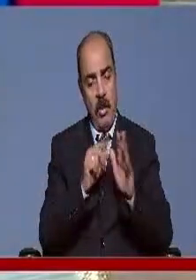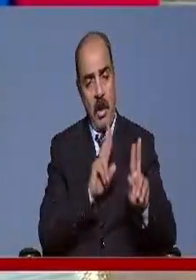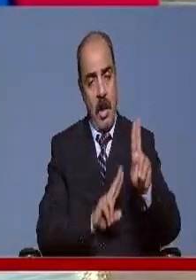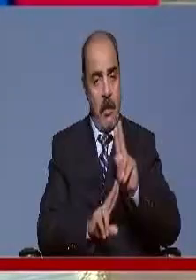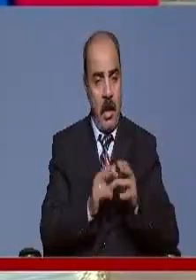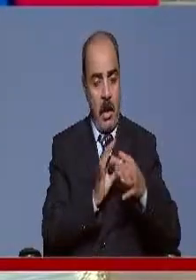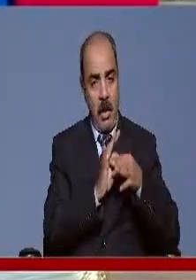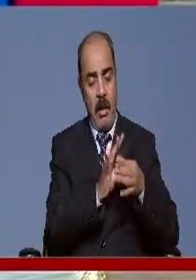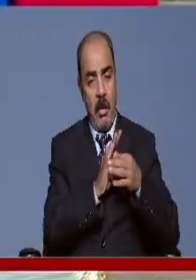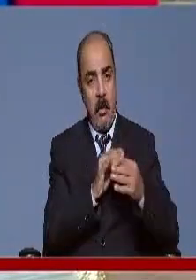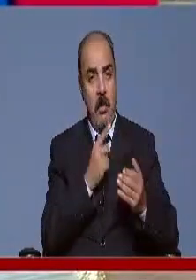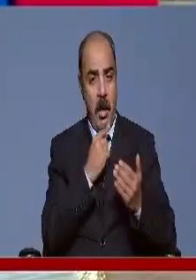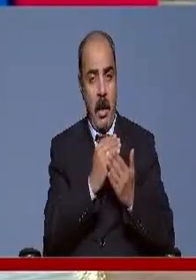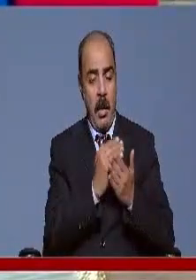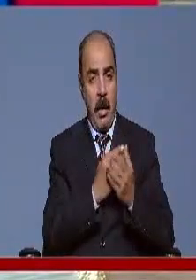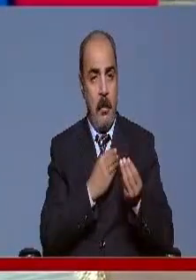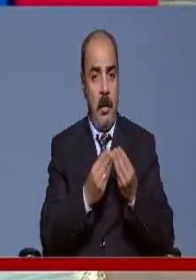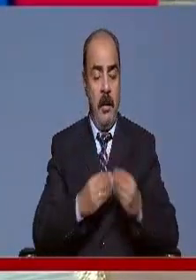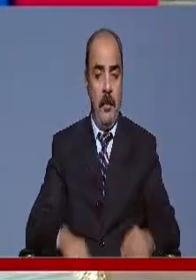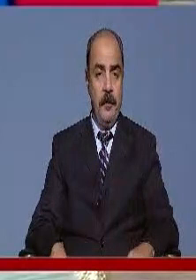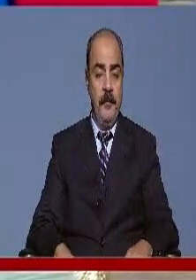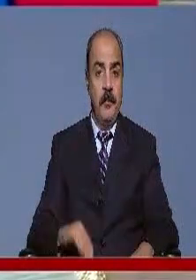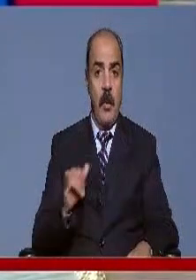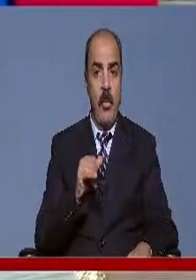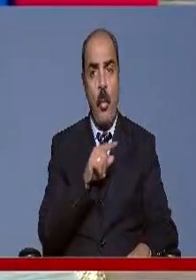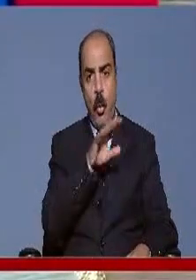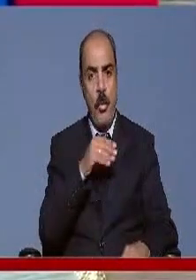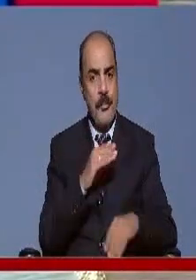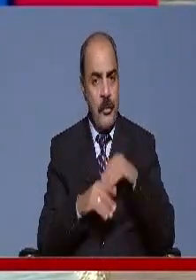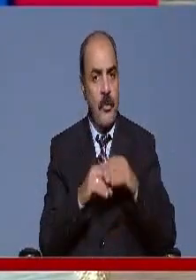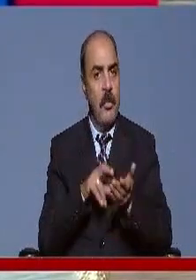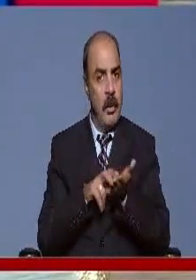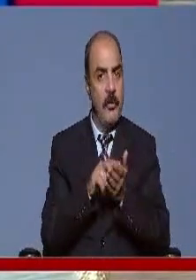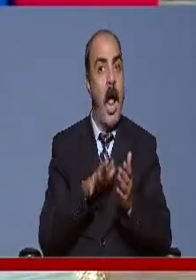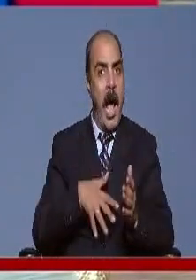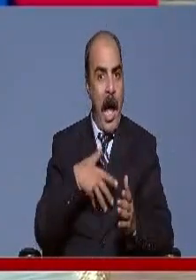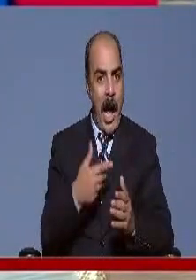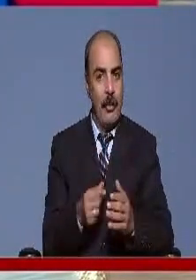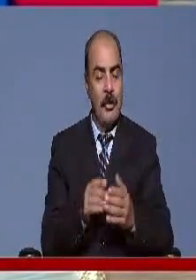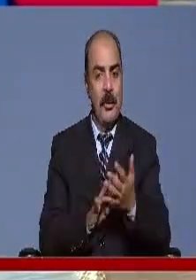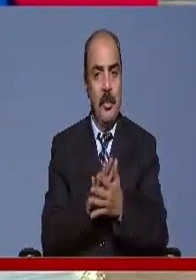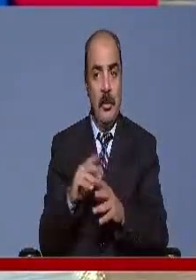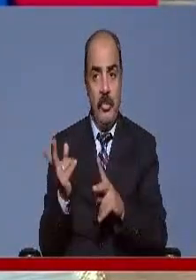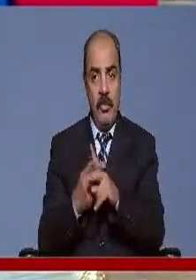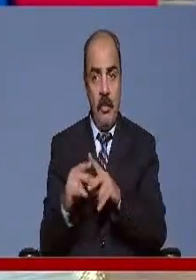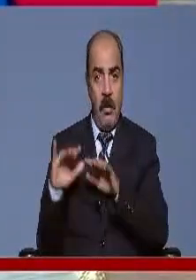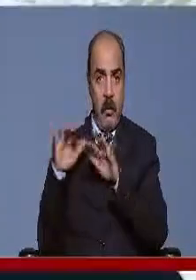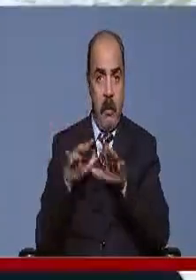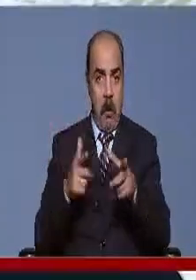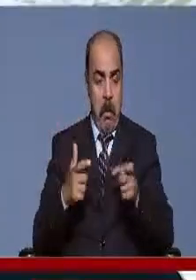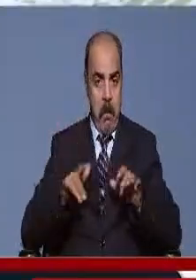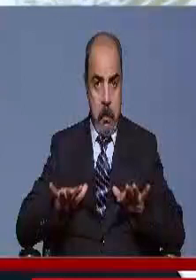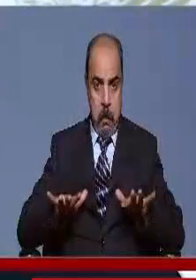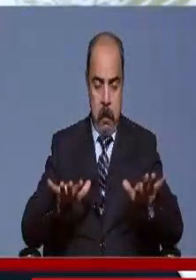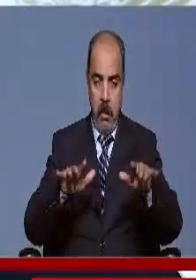على اهميه ان احنا نسعى من اجل عدم الاجتياح البري للقطاع، وده امر في منتهى الاهميه